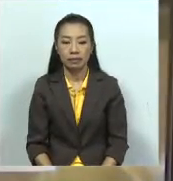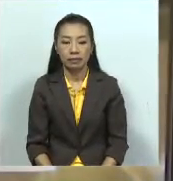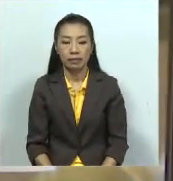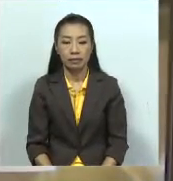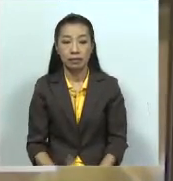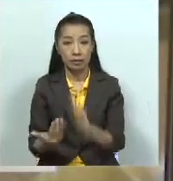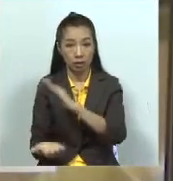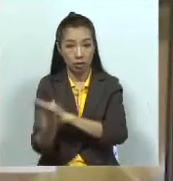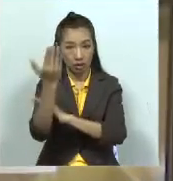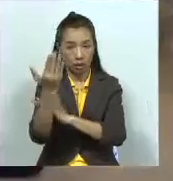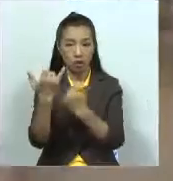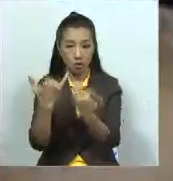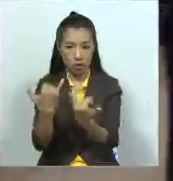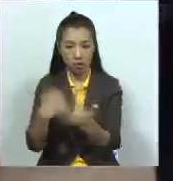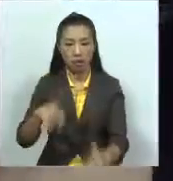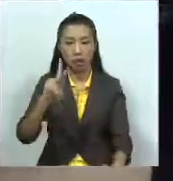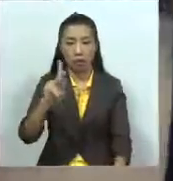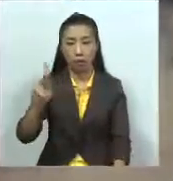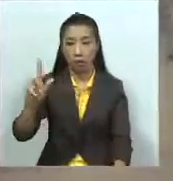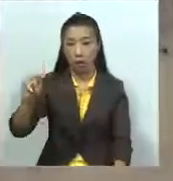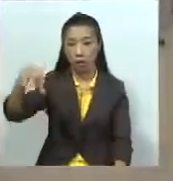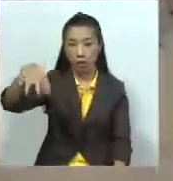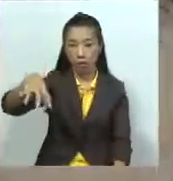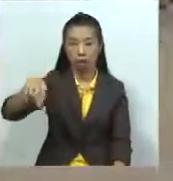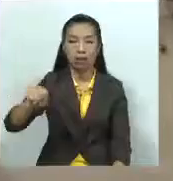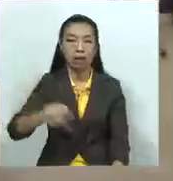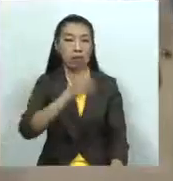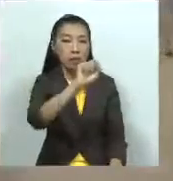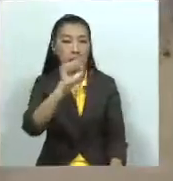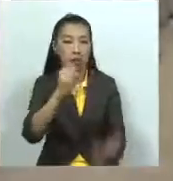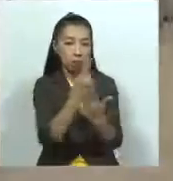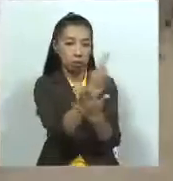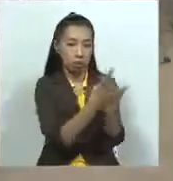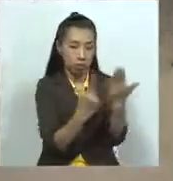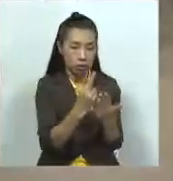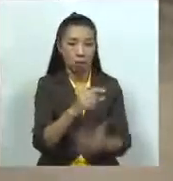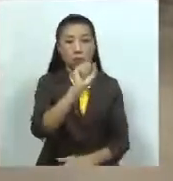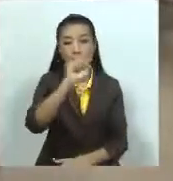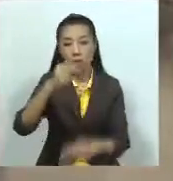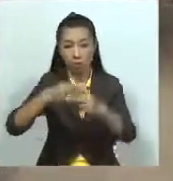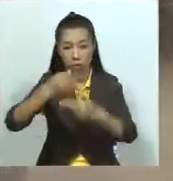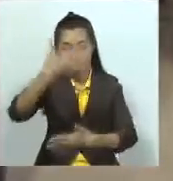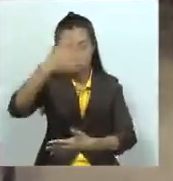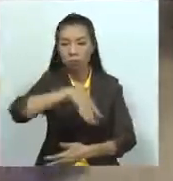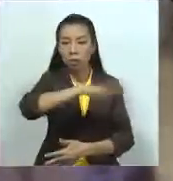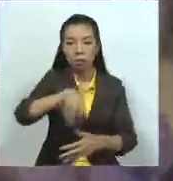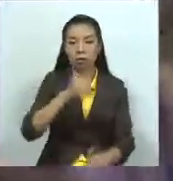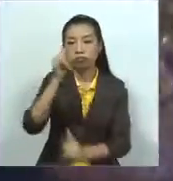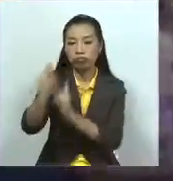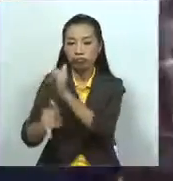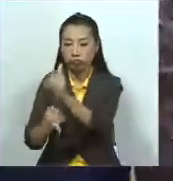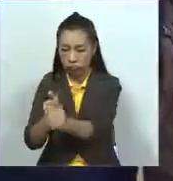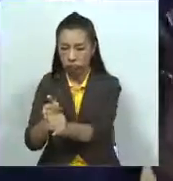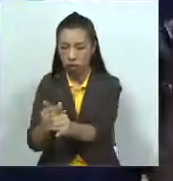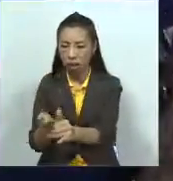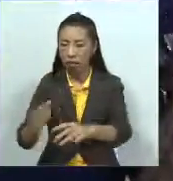ช่วงเช้าบรรยากาศที่สำนักงานกกต.ทั้งสสเขตและสสบัญชีรายชื่อต่างก็เดินทางมารับหนังสือรับรองการเป็นสมาชิกสภาผู้แ